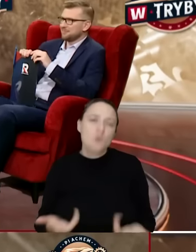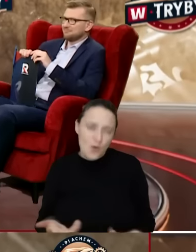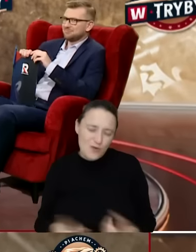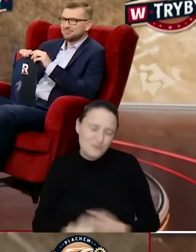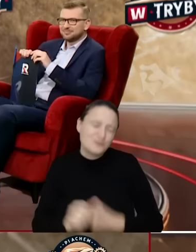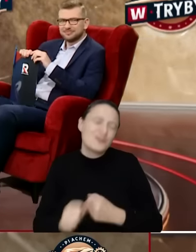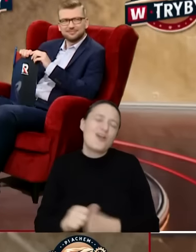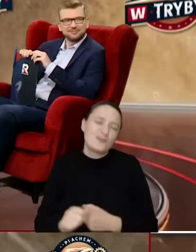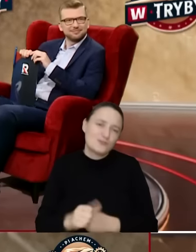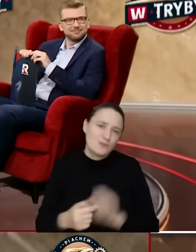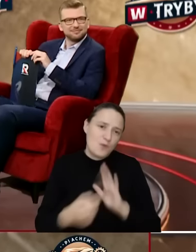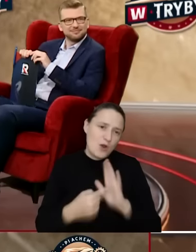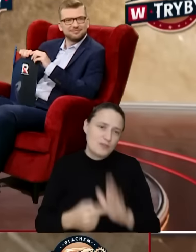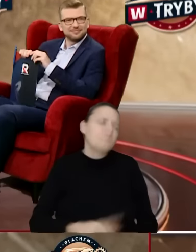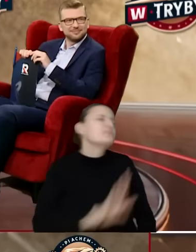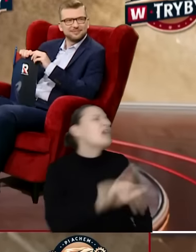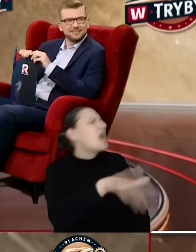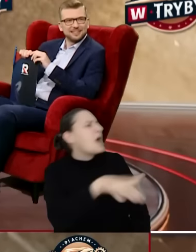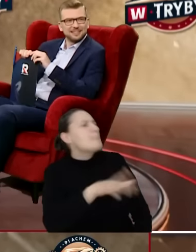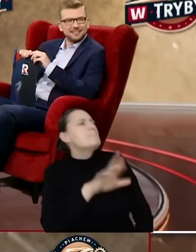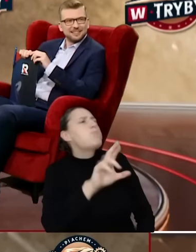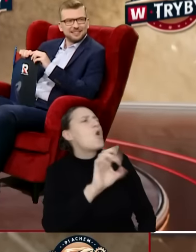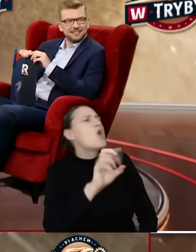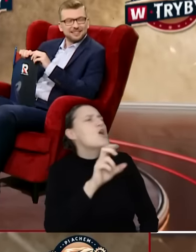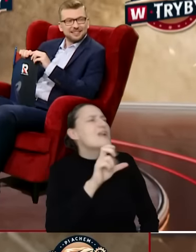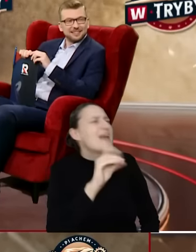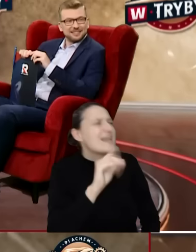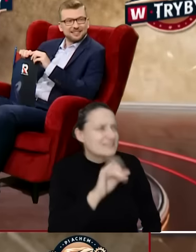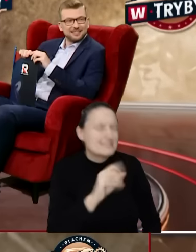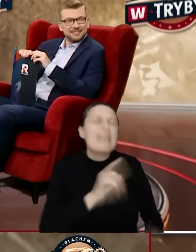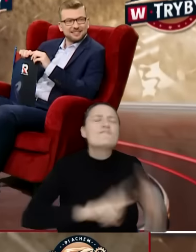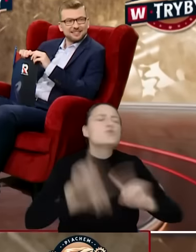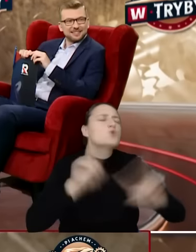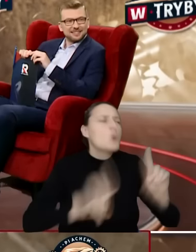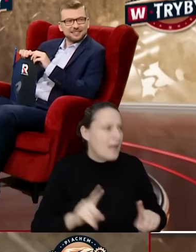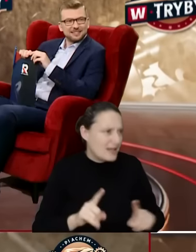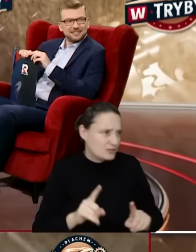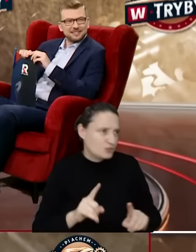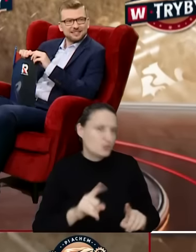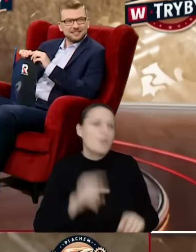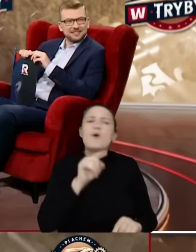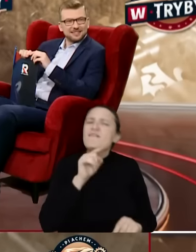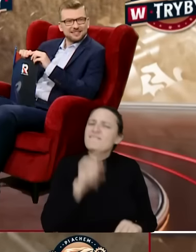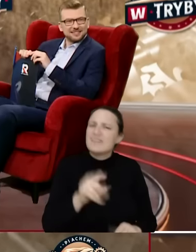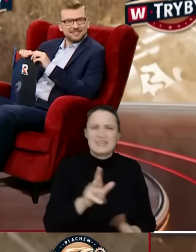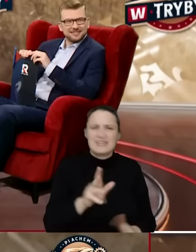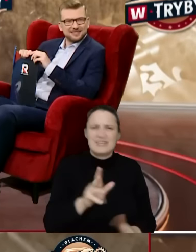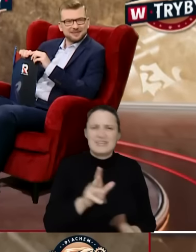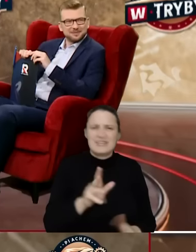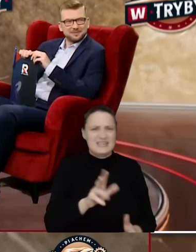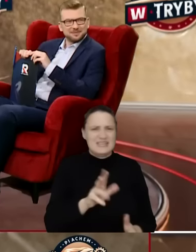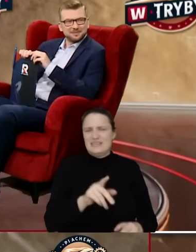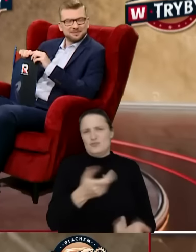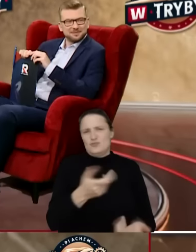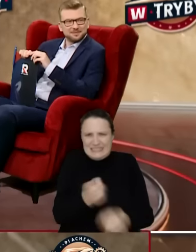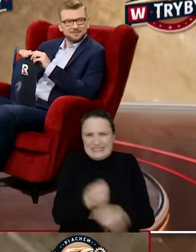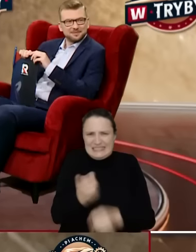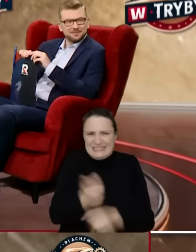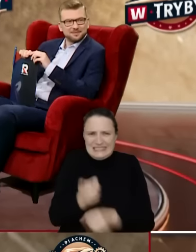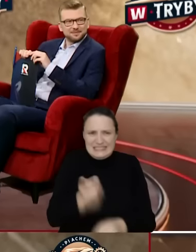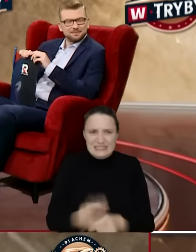No bo redaktorze Borecki, ja wam wytłumaczę, o co chodzi. Chodzi o to, że wy to czepli jesteście z założenia i wy się jednego